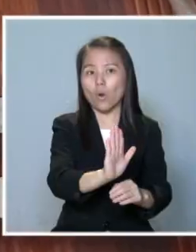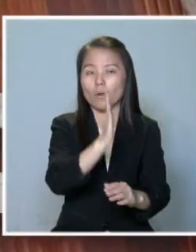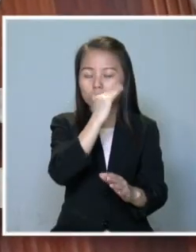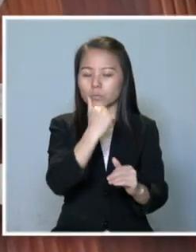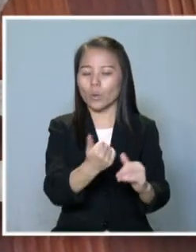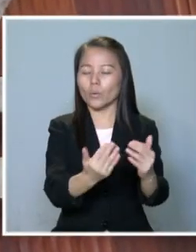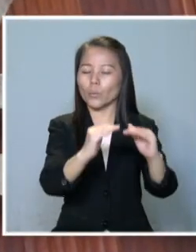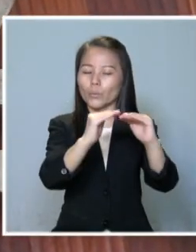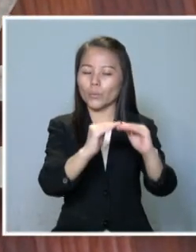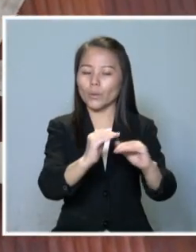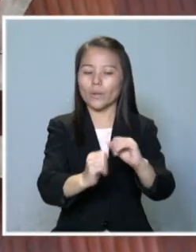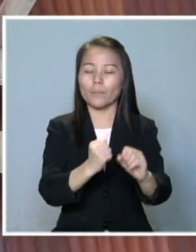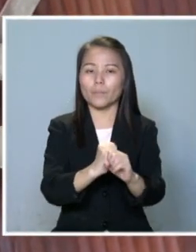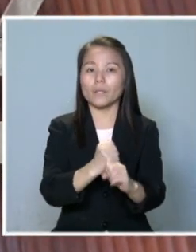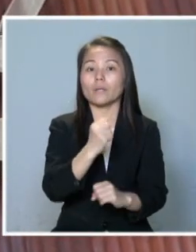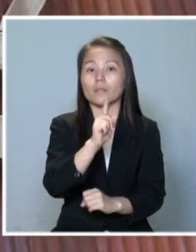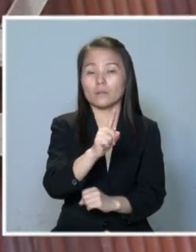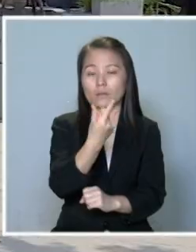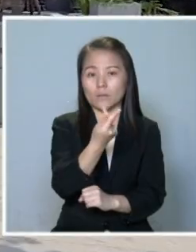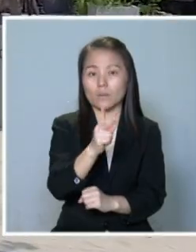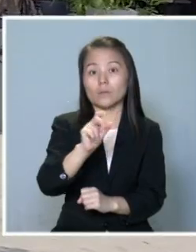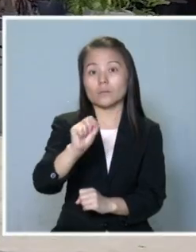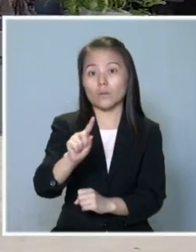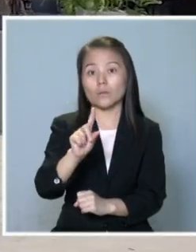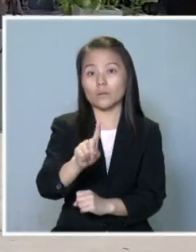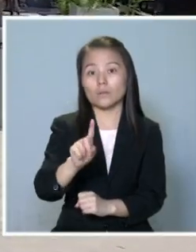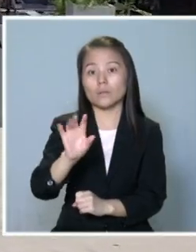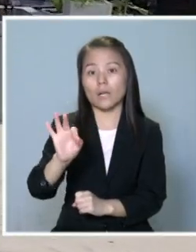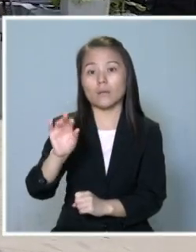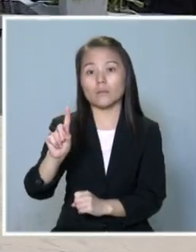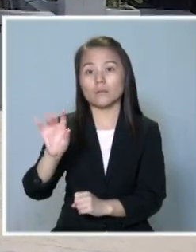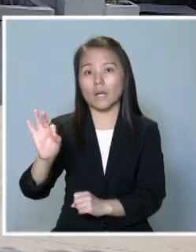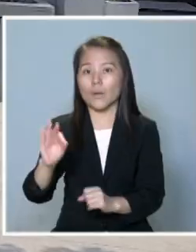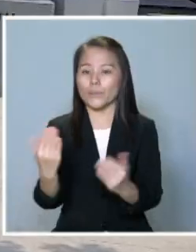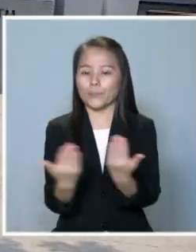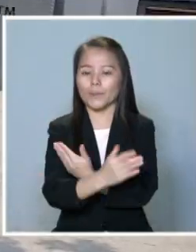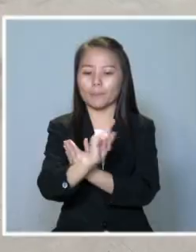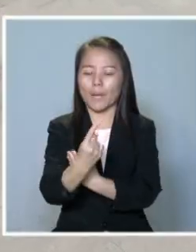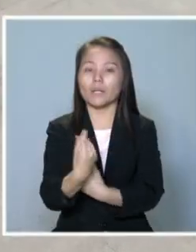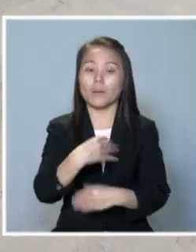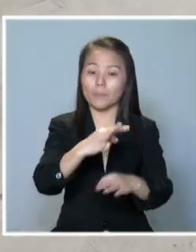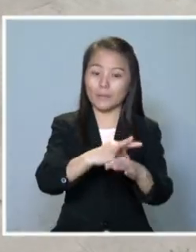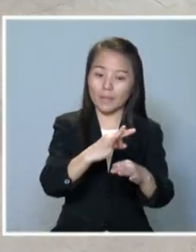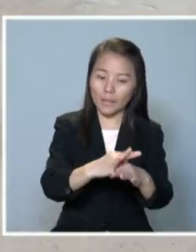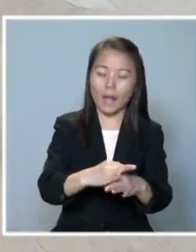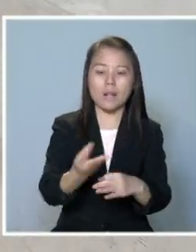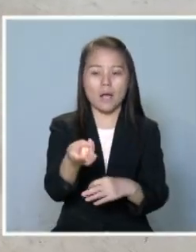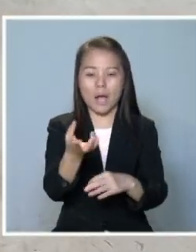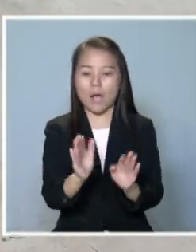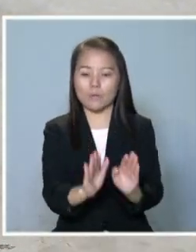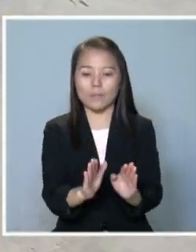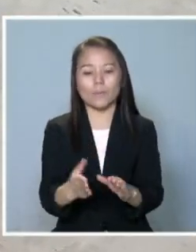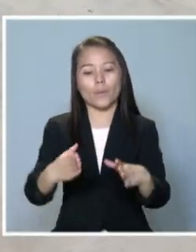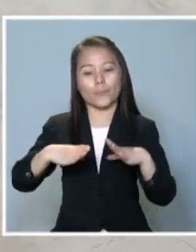งต่อในปีค.ศ.1919เพื่อทำเป็นโกดังเก็บข้าวธนาคารและที่พักคนง